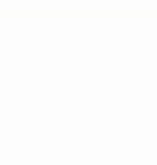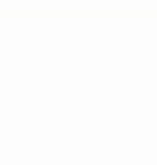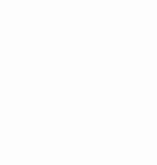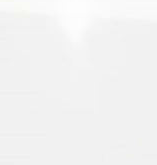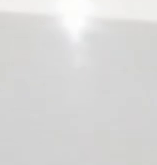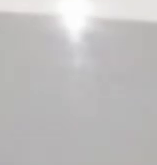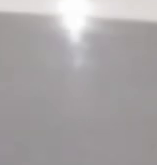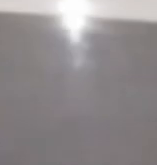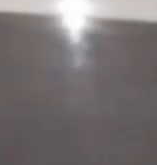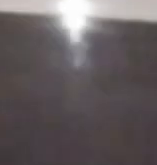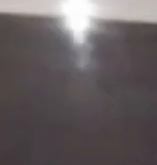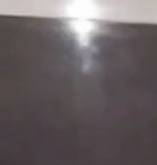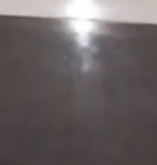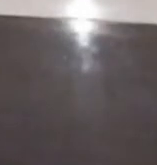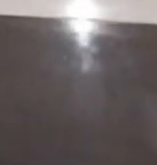KPM.